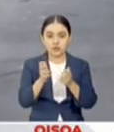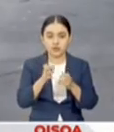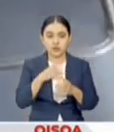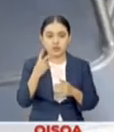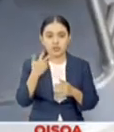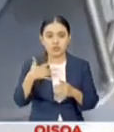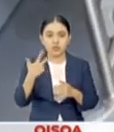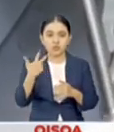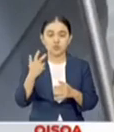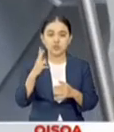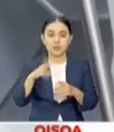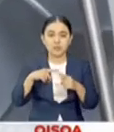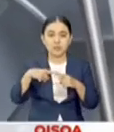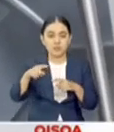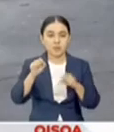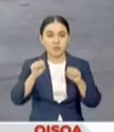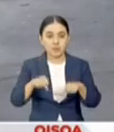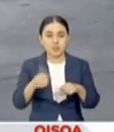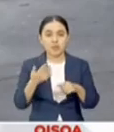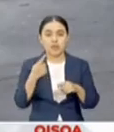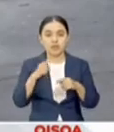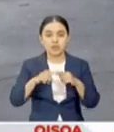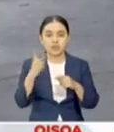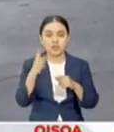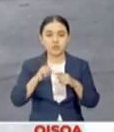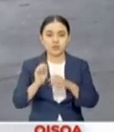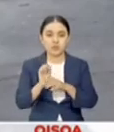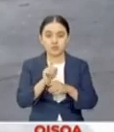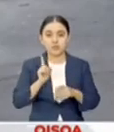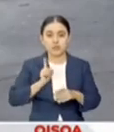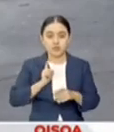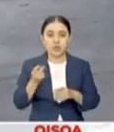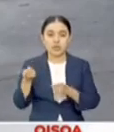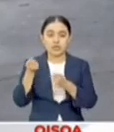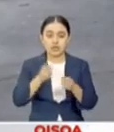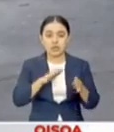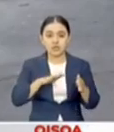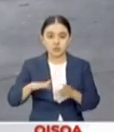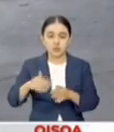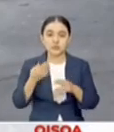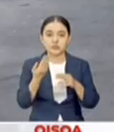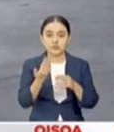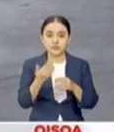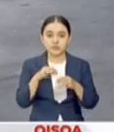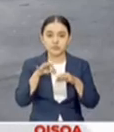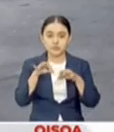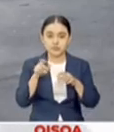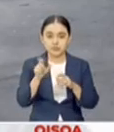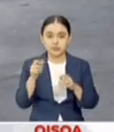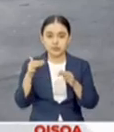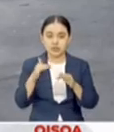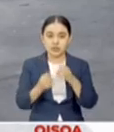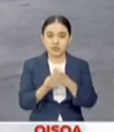250-300 km masofani bosib o'ta oladi. Tez orada buning ikkinchisi ham yetib kelishi kutilmoqda. Kelgandan so'ng o'sha yo'lovchi oqimidan kelib